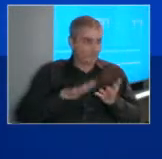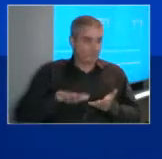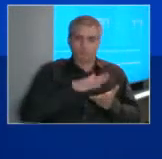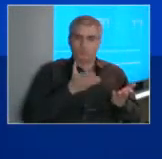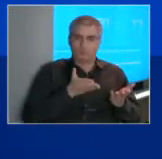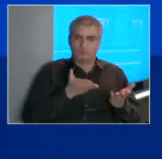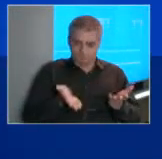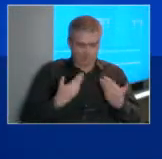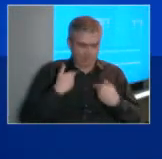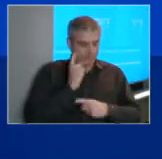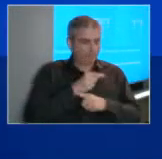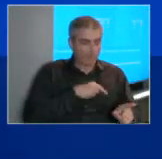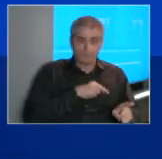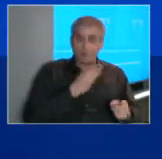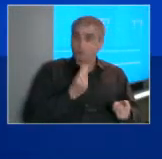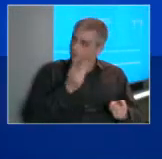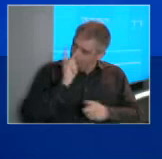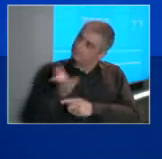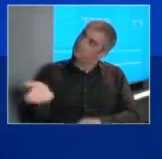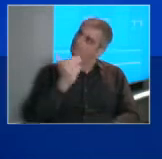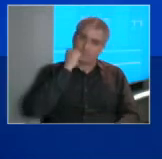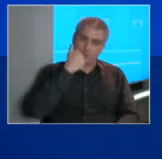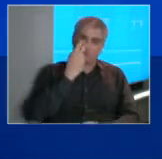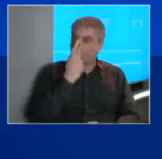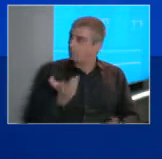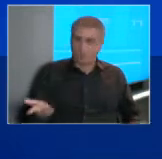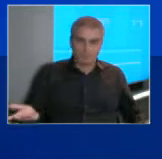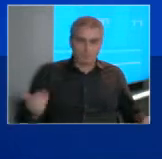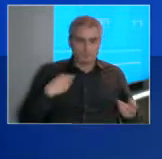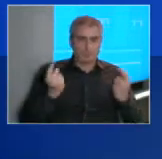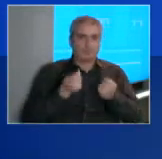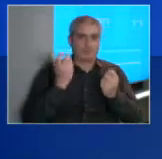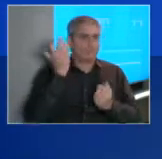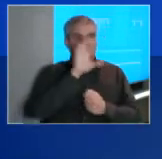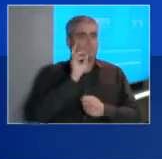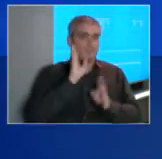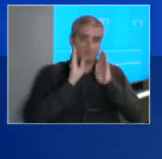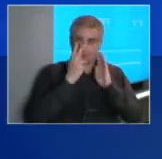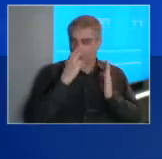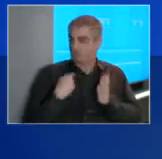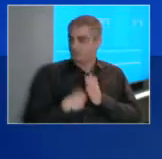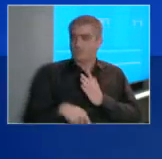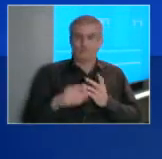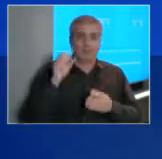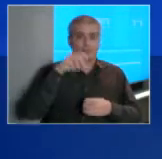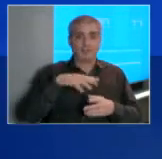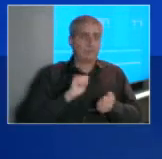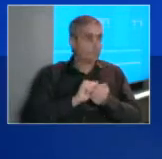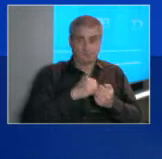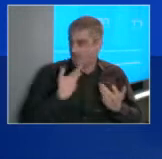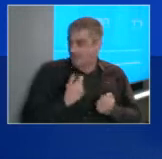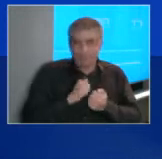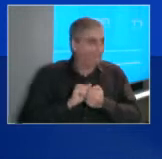בשכונות של, הנה, אני הזמנתי מוצר, הוא טוב, אתה יכול להזמין אותו מחר, ואתה רואה שאני מפרסם בפייסבוק, סקלו מה קניתי. אני קניתי תבליות במדיח, האמון הזה הוא לא